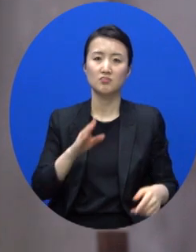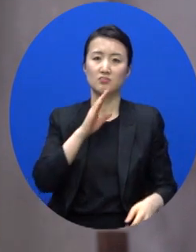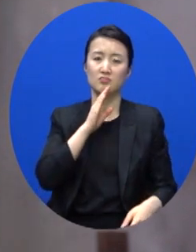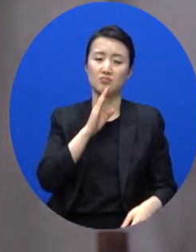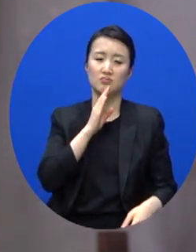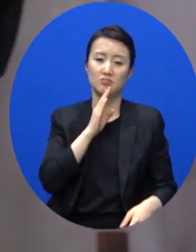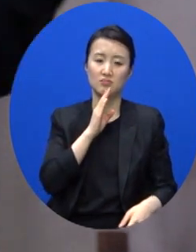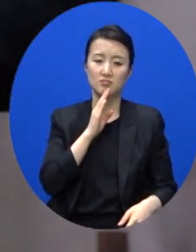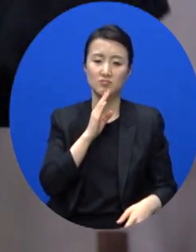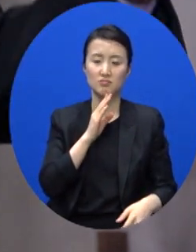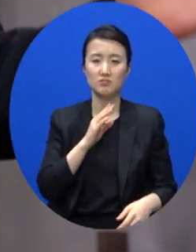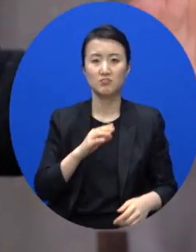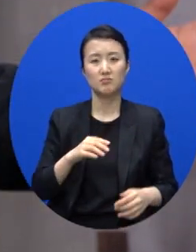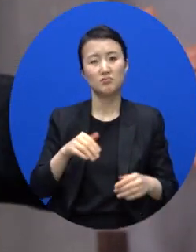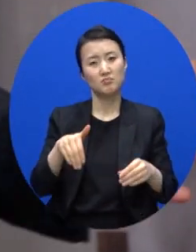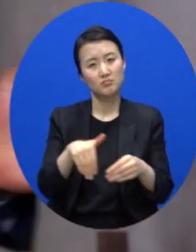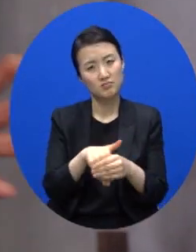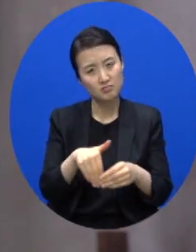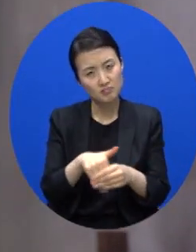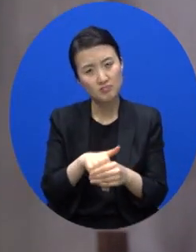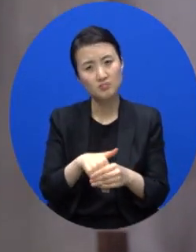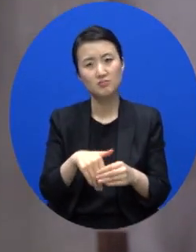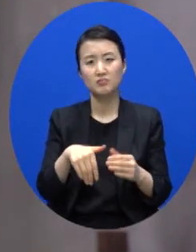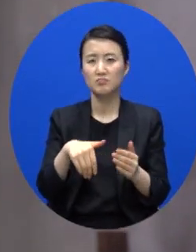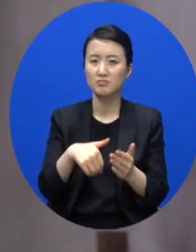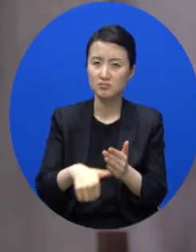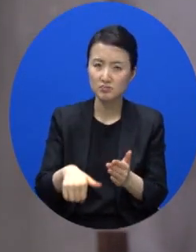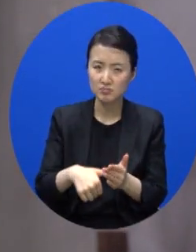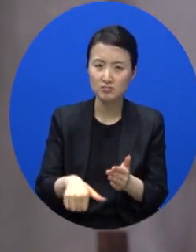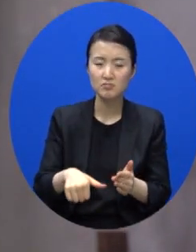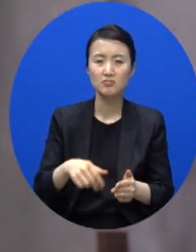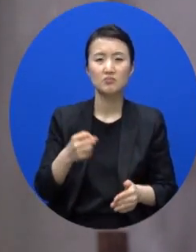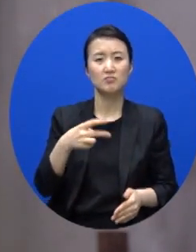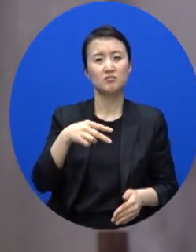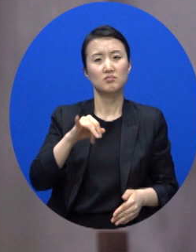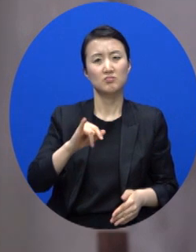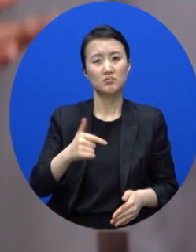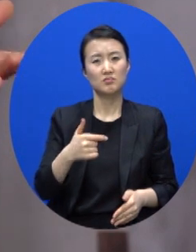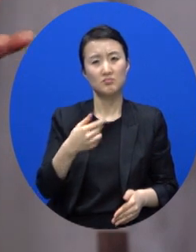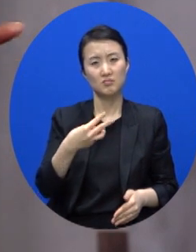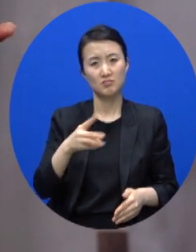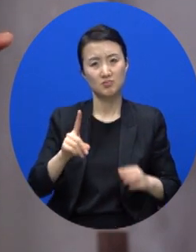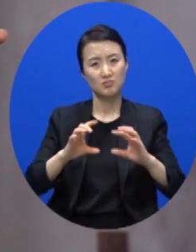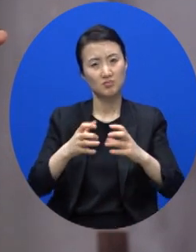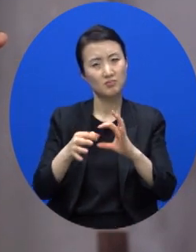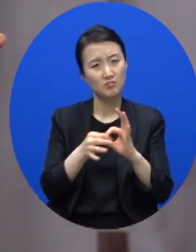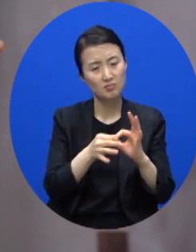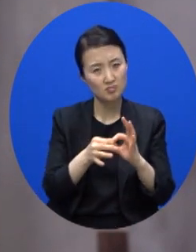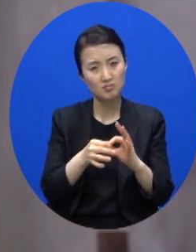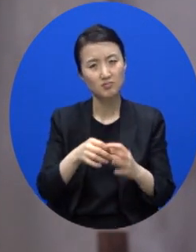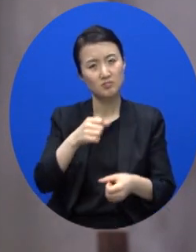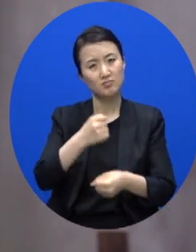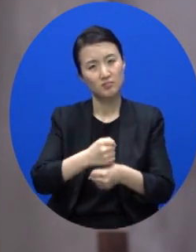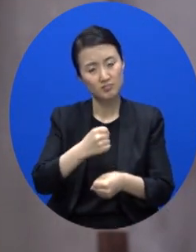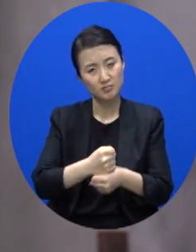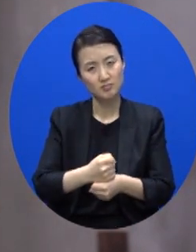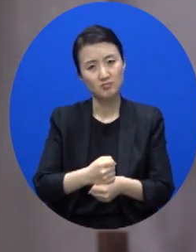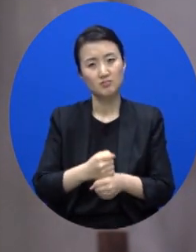삼인삼죽의 문화 상품 같은 걸 개발을 해서 이렇게 전 세계에 알리면서